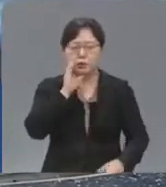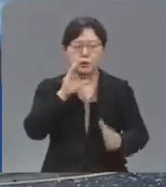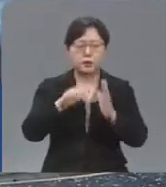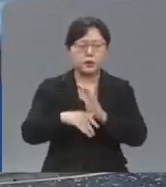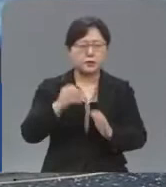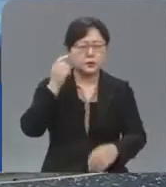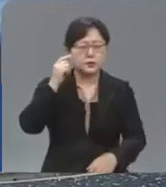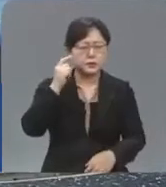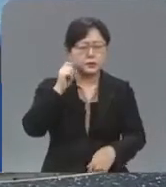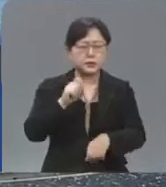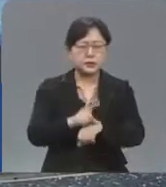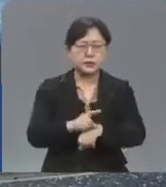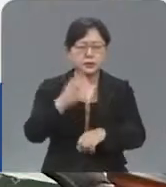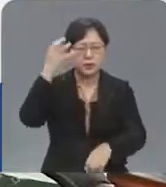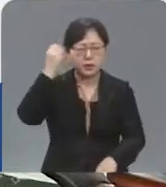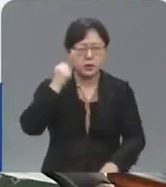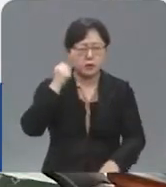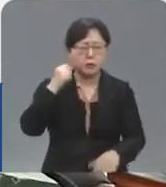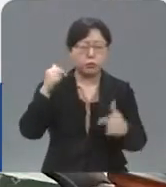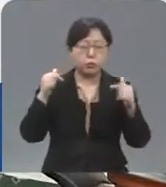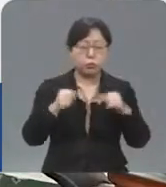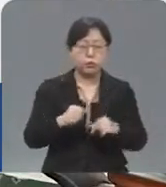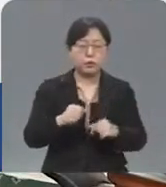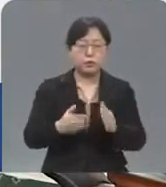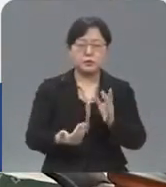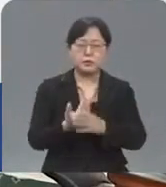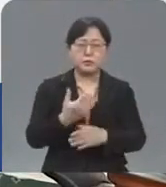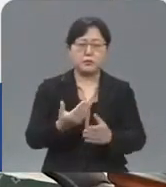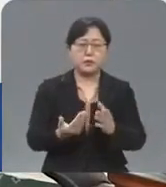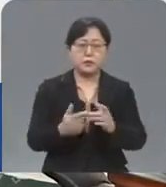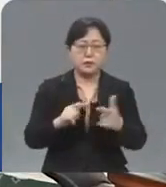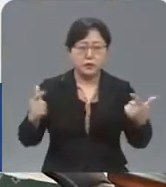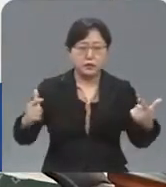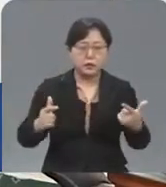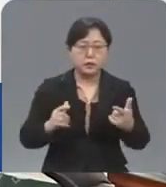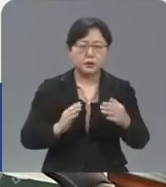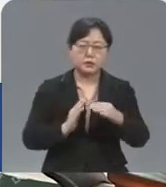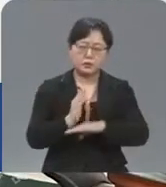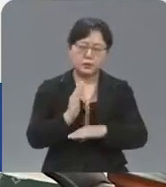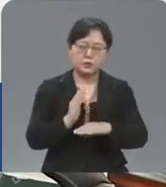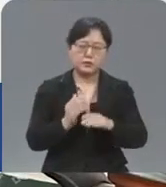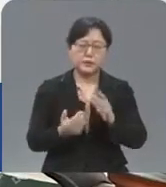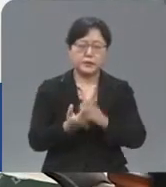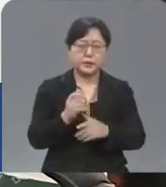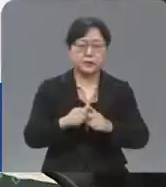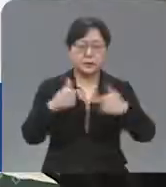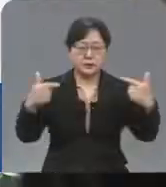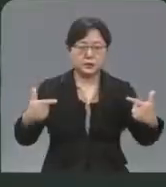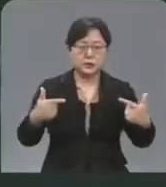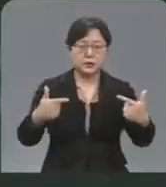특징 가운데 하나인 기억력 감소에 의한 가스 사고 발생 등 각종 과열 사고 발생 증가에